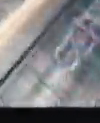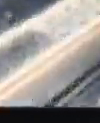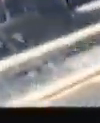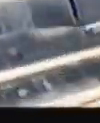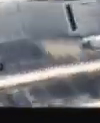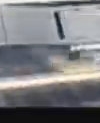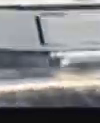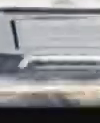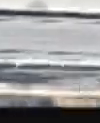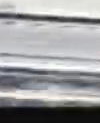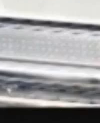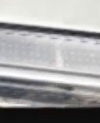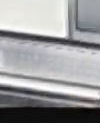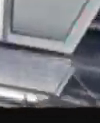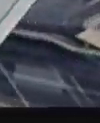hai hai